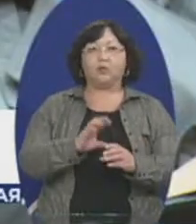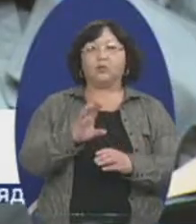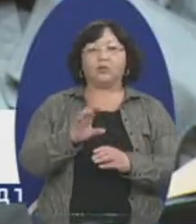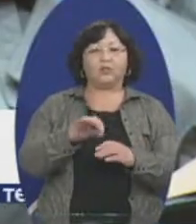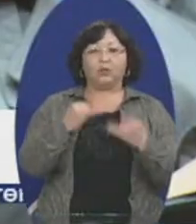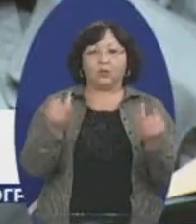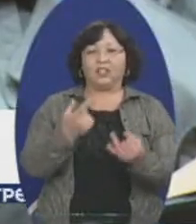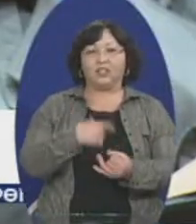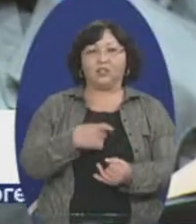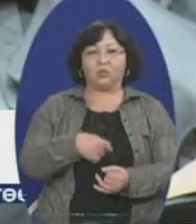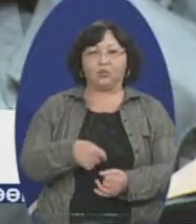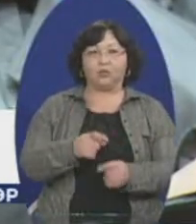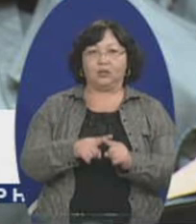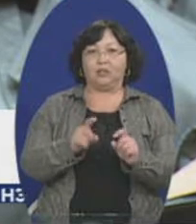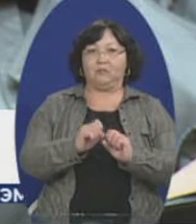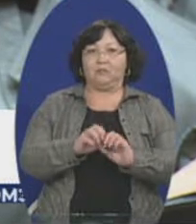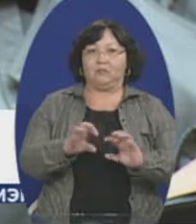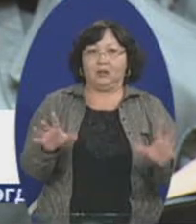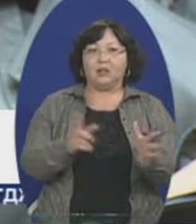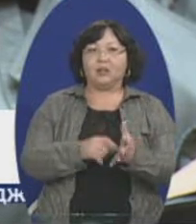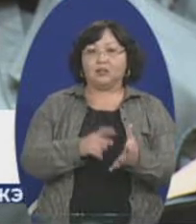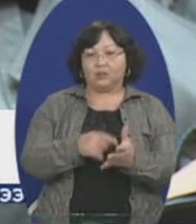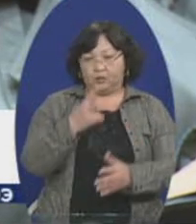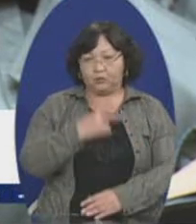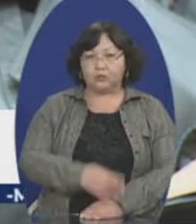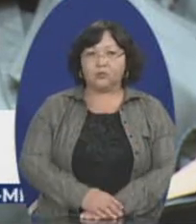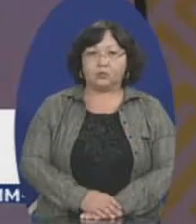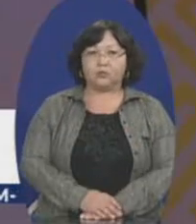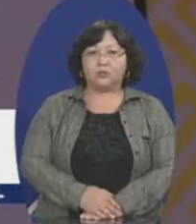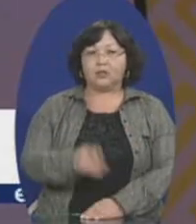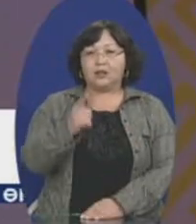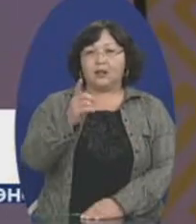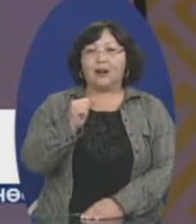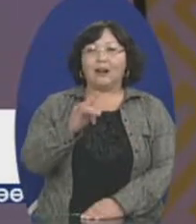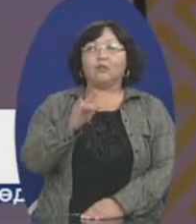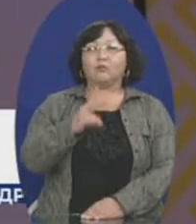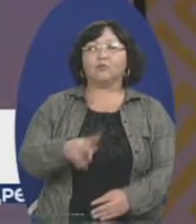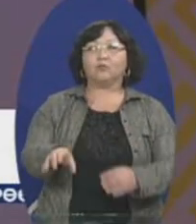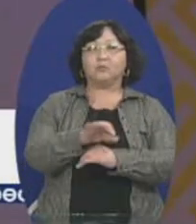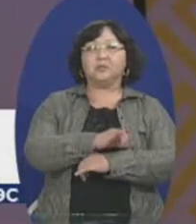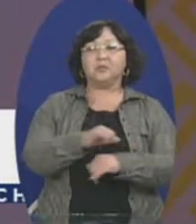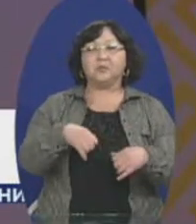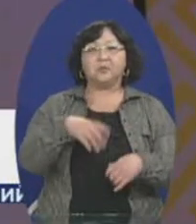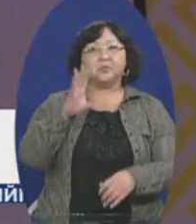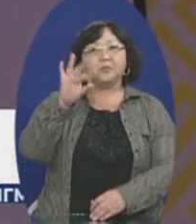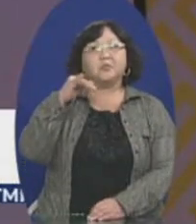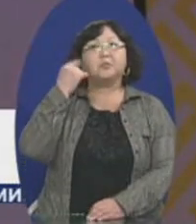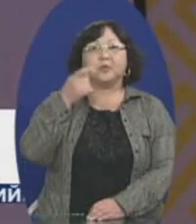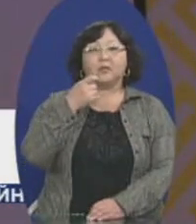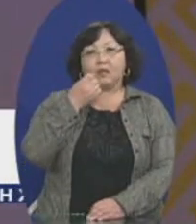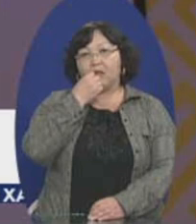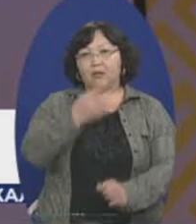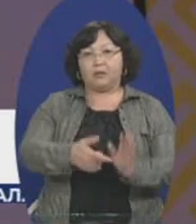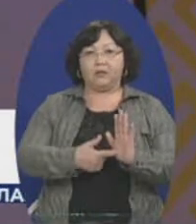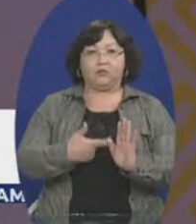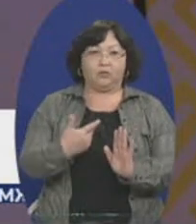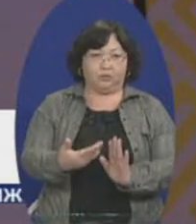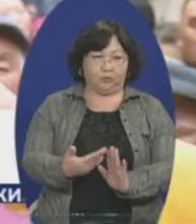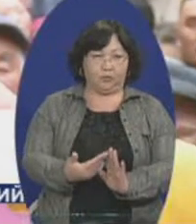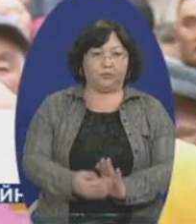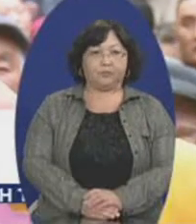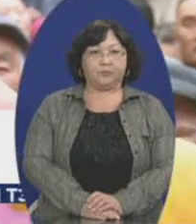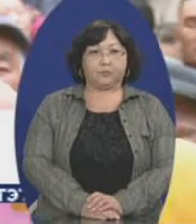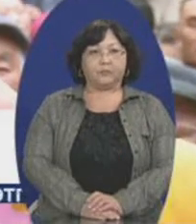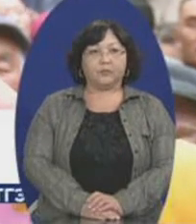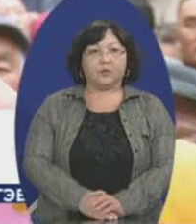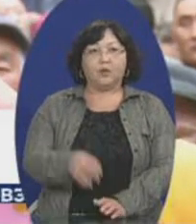дахин нэмэгдүүлэх шаардлагатай гэж үзсэн. За үүнд Хар хорын сумын иргэд ямар байр суурь илэрхийлж байсныг одоо үзүүлье.